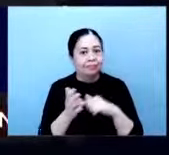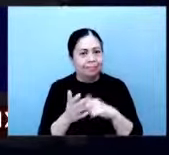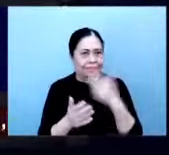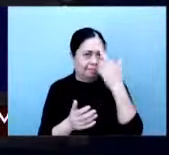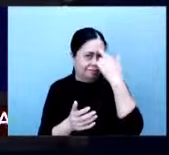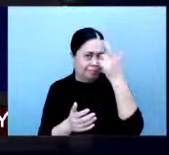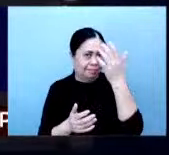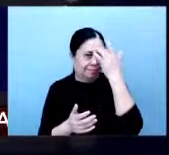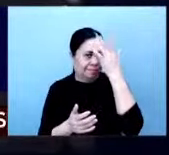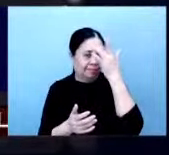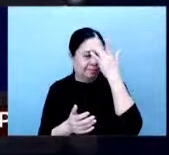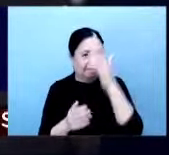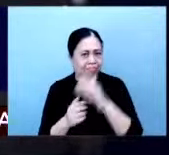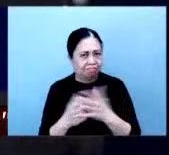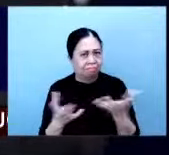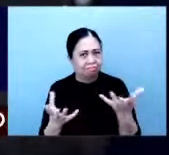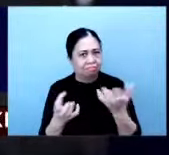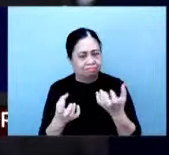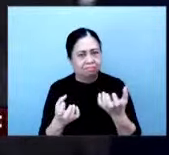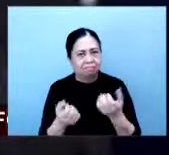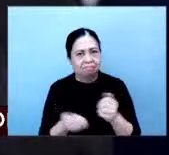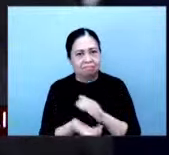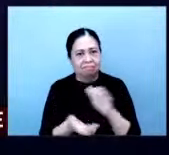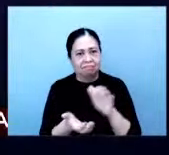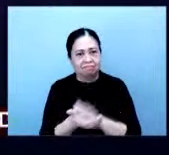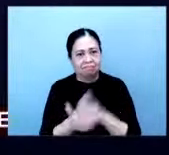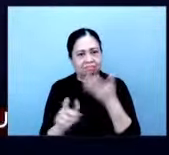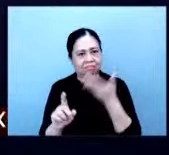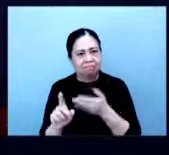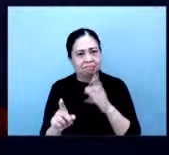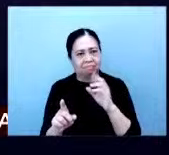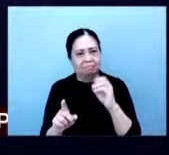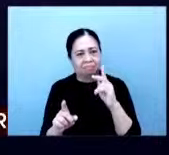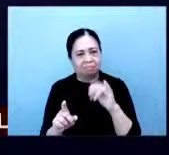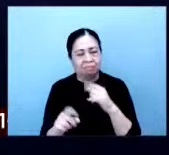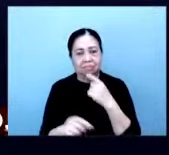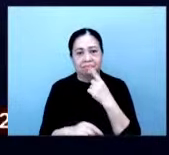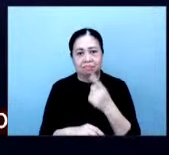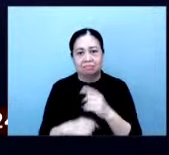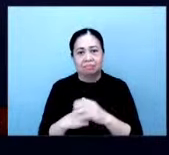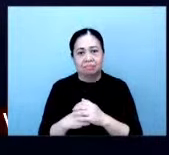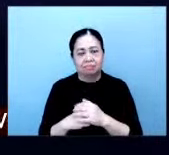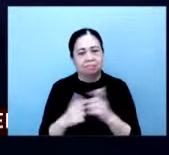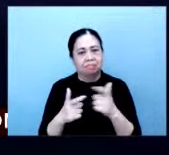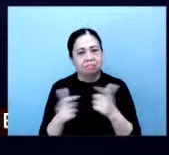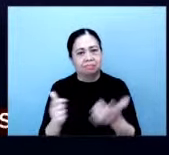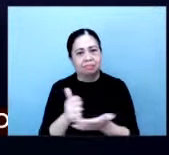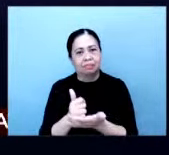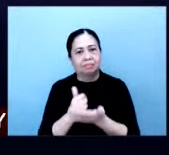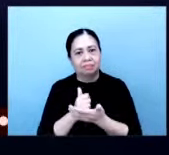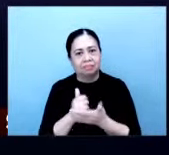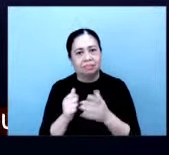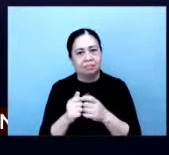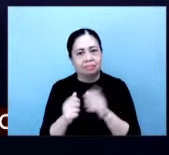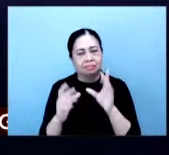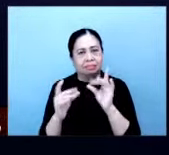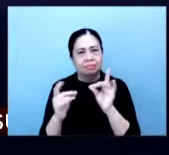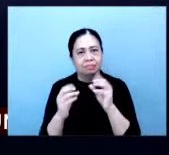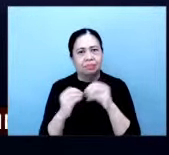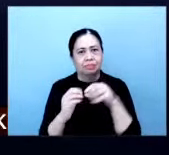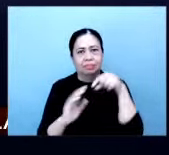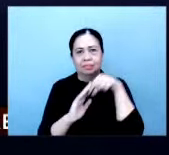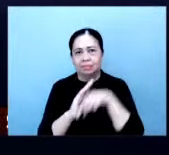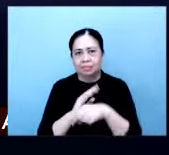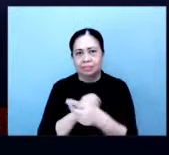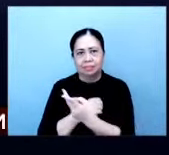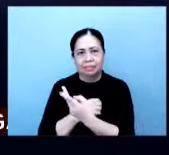rih na gusto niya ng magle kay Rocky sa pa ng singer malaking tulong din na nakilala pa nila lalo ang